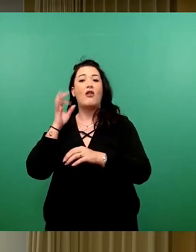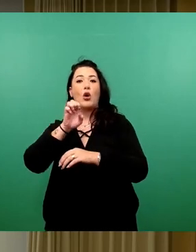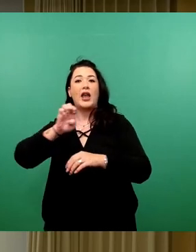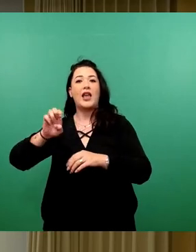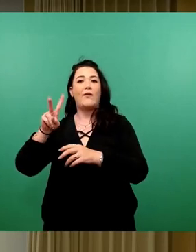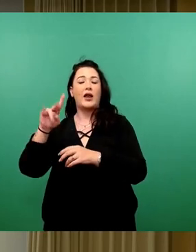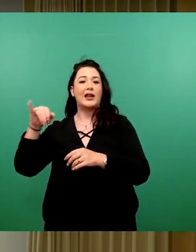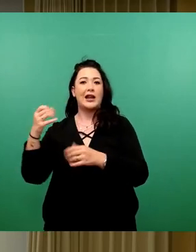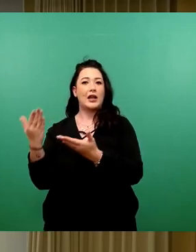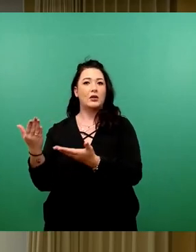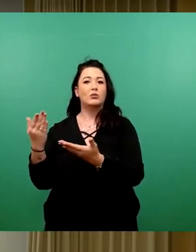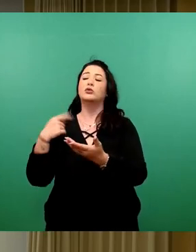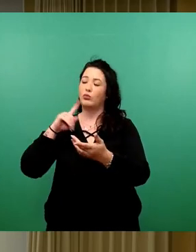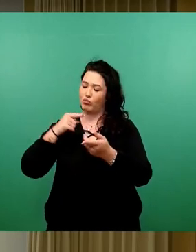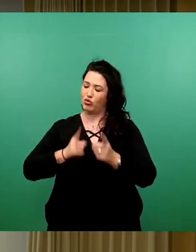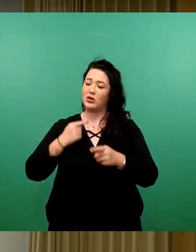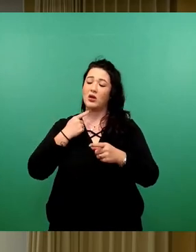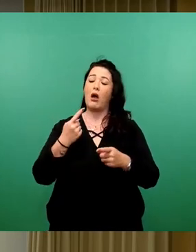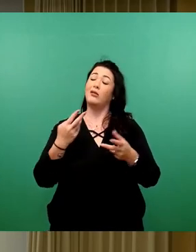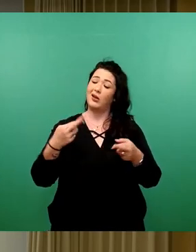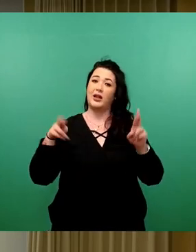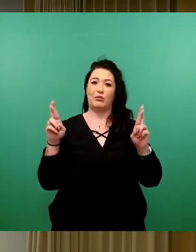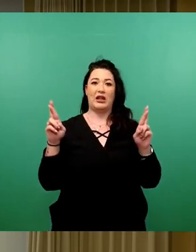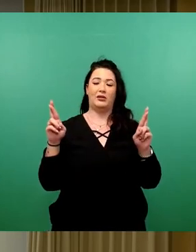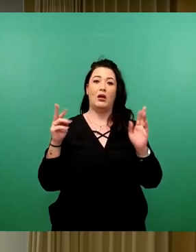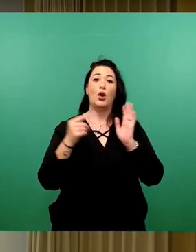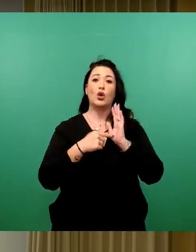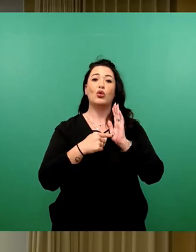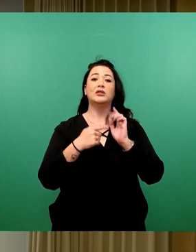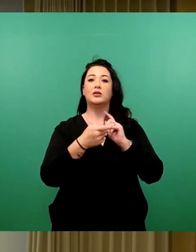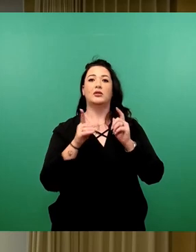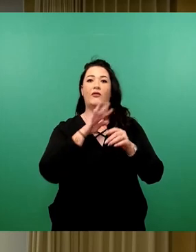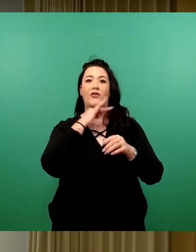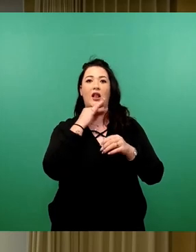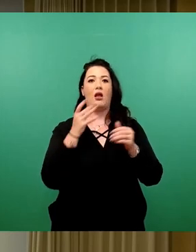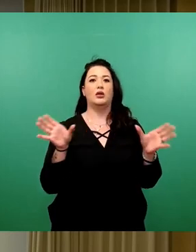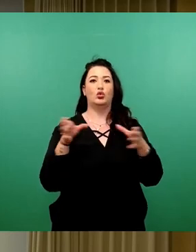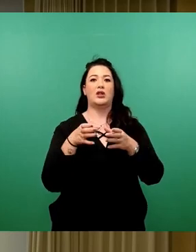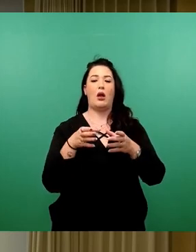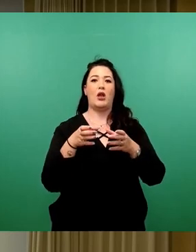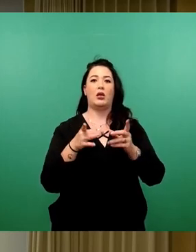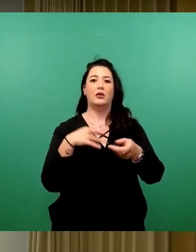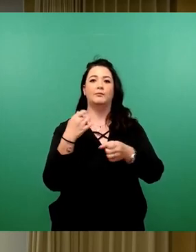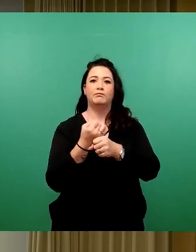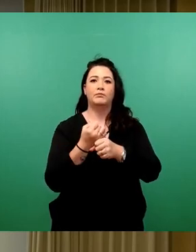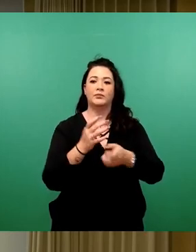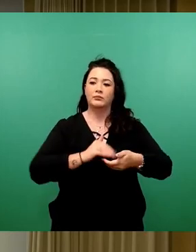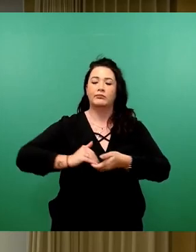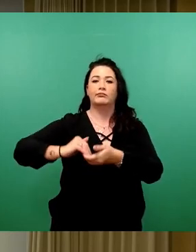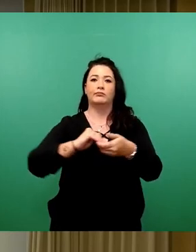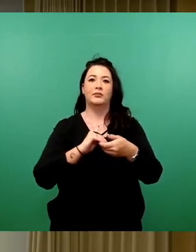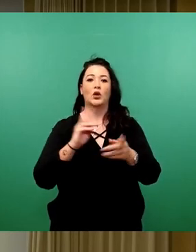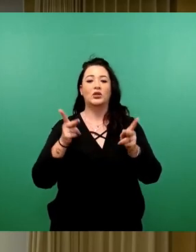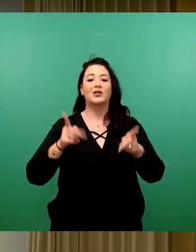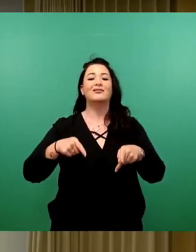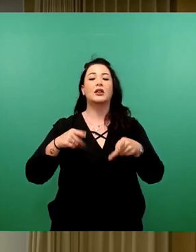dafür, dass es doch einige gibt, die hier gemeinsam auf dem Weg sind, Entscheidungen für die Stadt zu treffen und dafür Sorge zu tragen, dass es